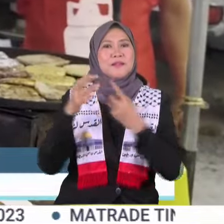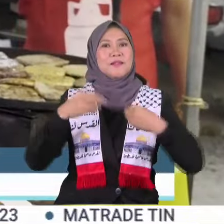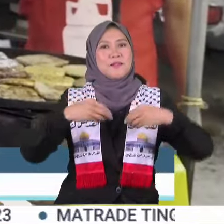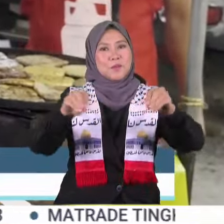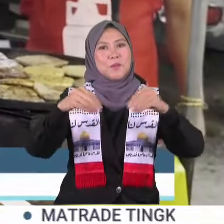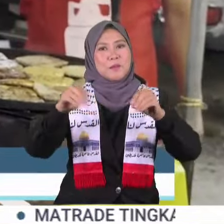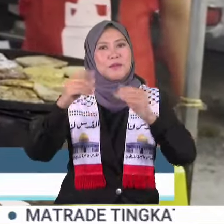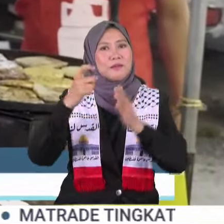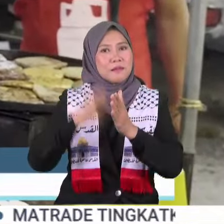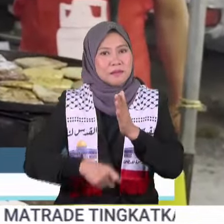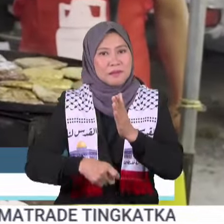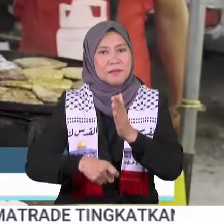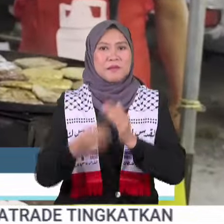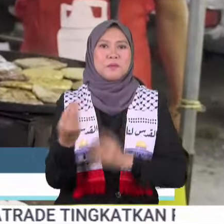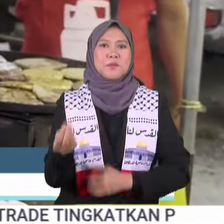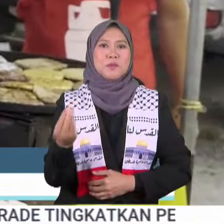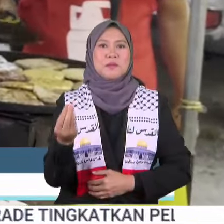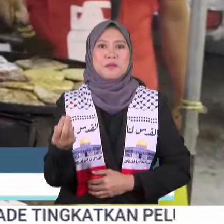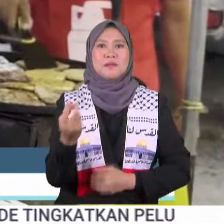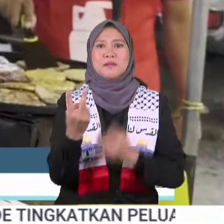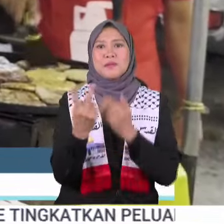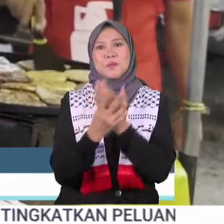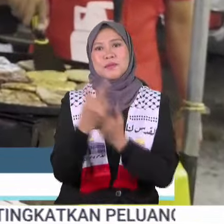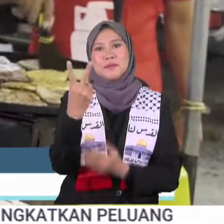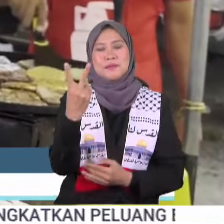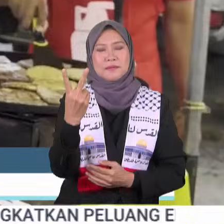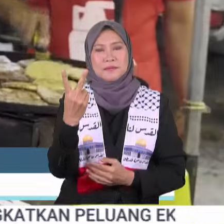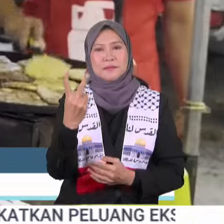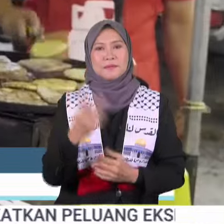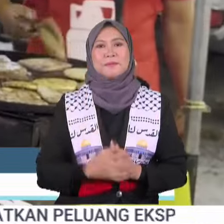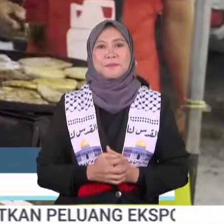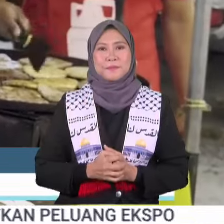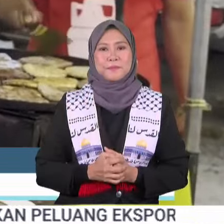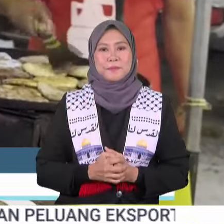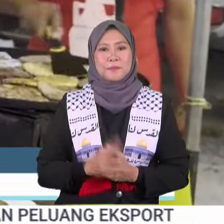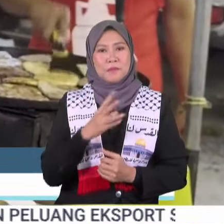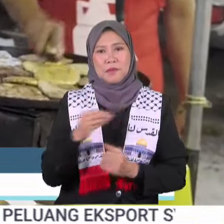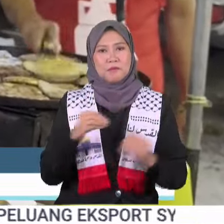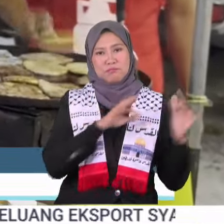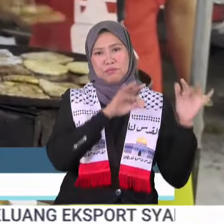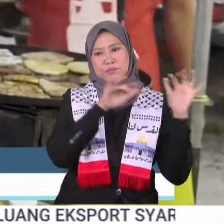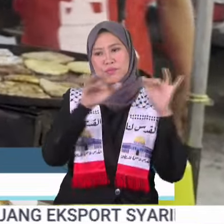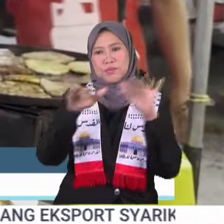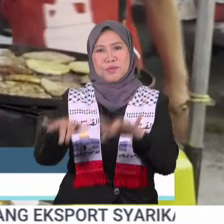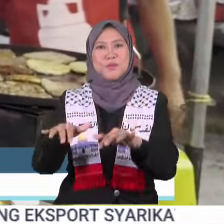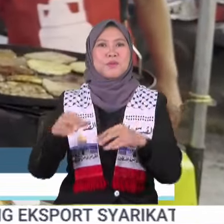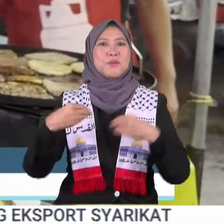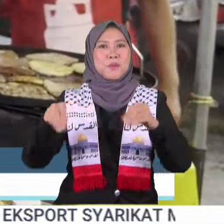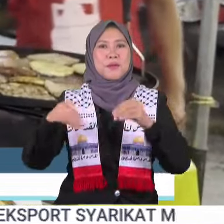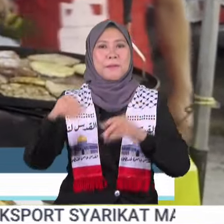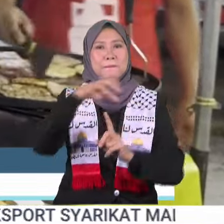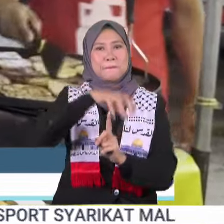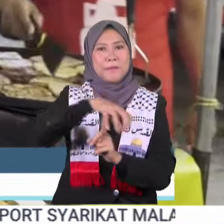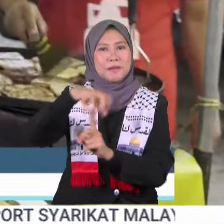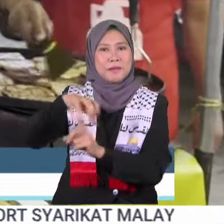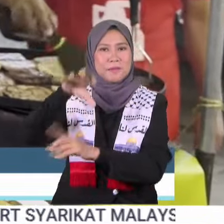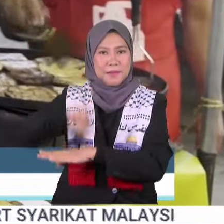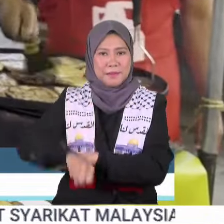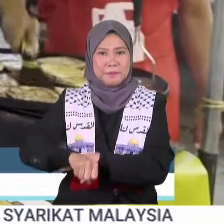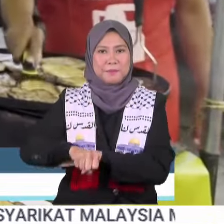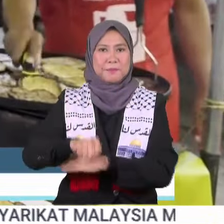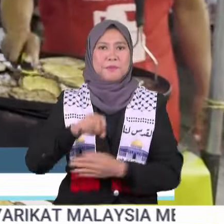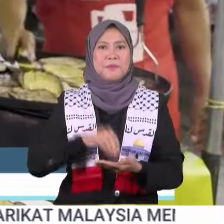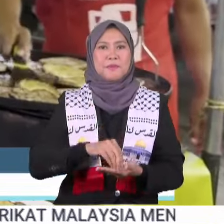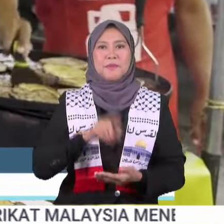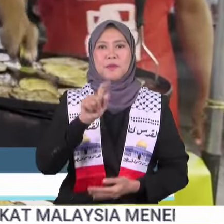dijual dengan harga yang sangat murahaitu R sahaja dan sering menjadi tumpuan di pasar malam Bandar tumpat